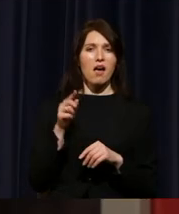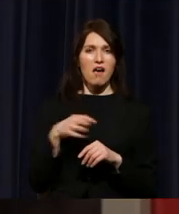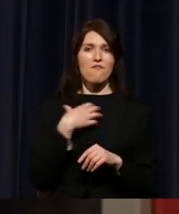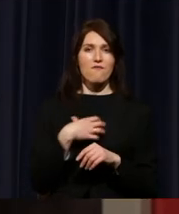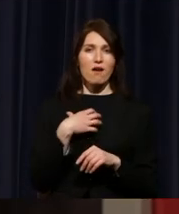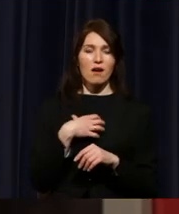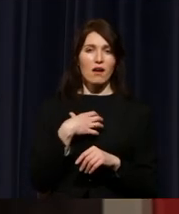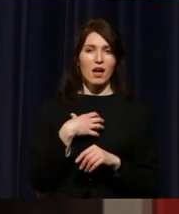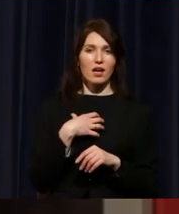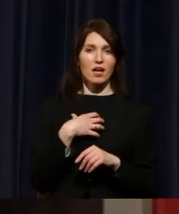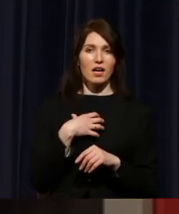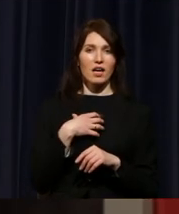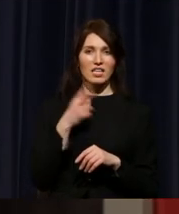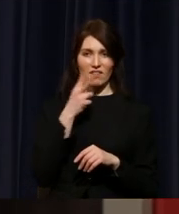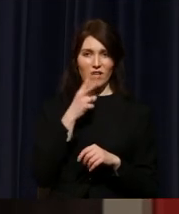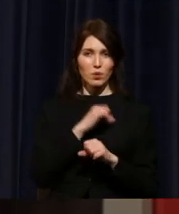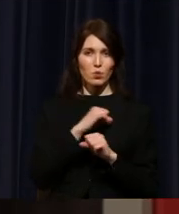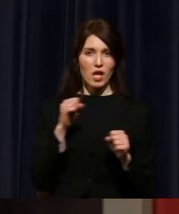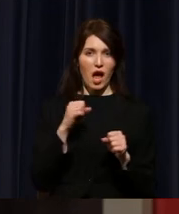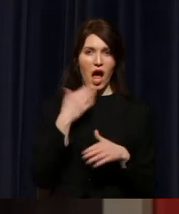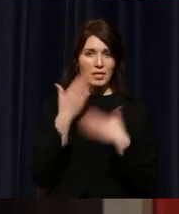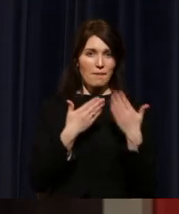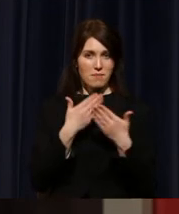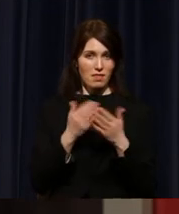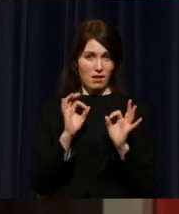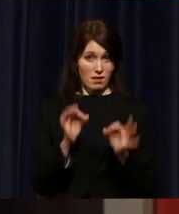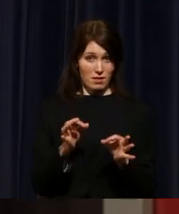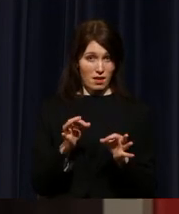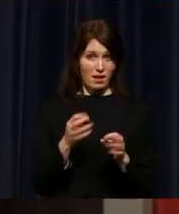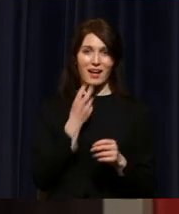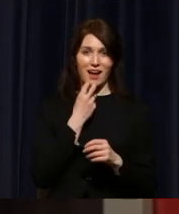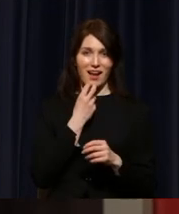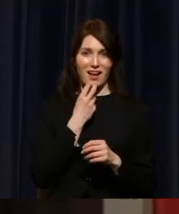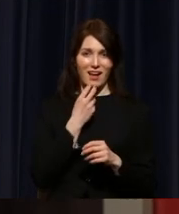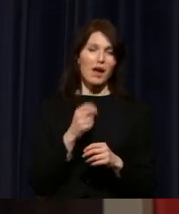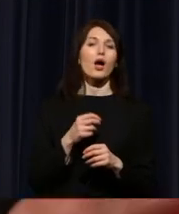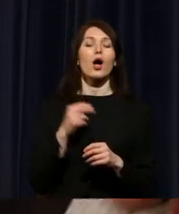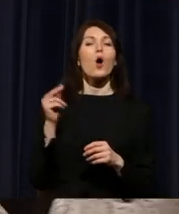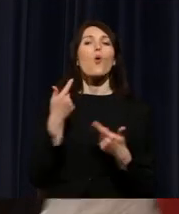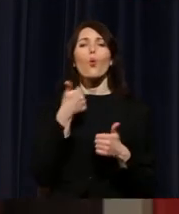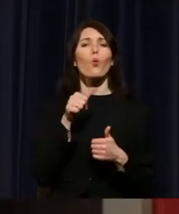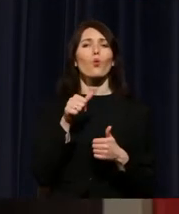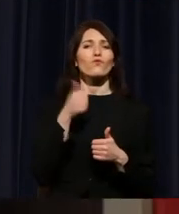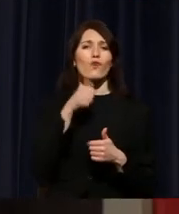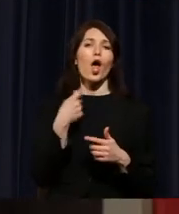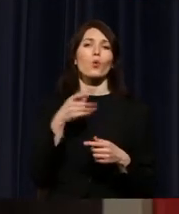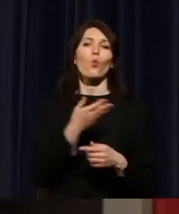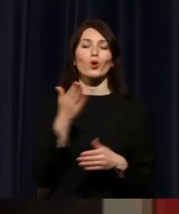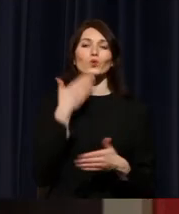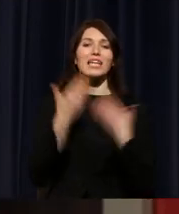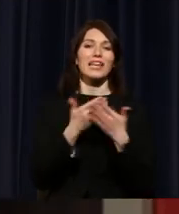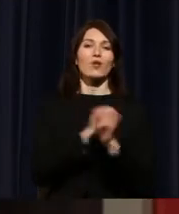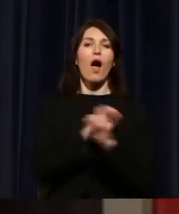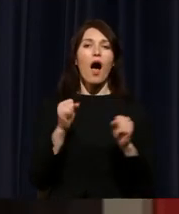vajag divās minūtēs ātri pieteikties, jā, kursos, ko vēl es varētu, nu, ko jūs ieteiktu vēl tagad